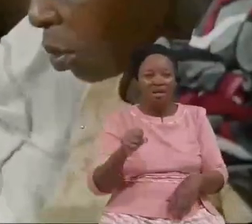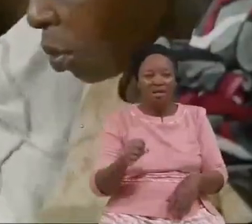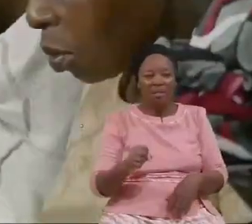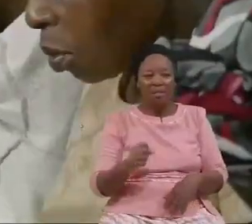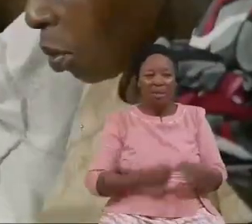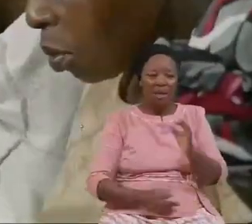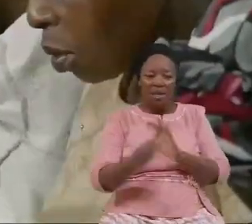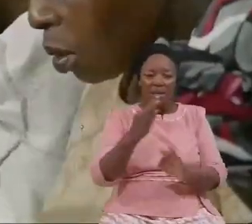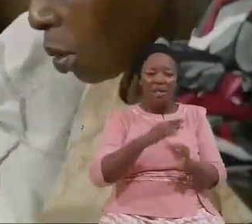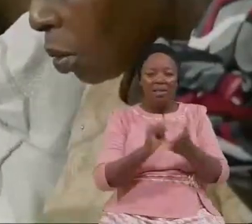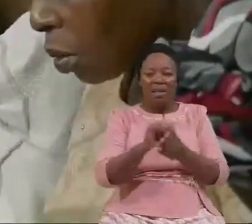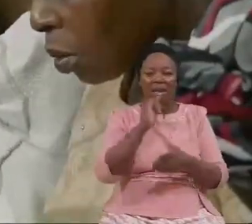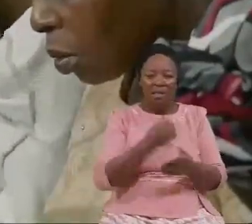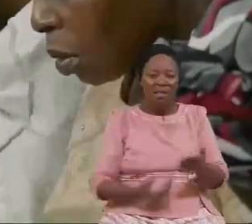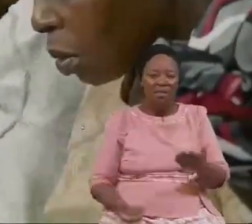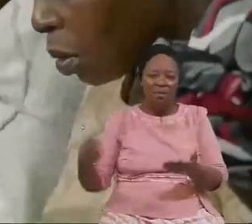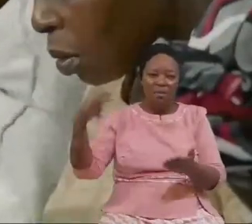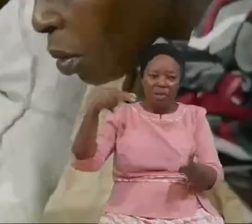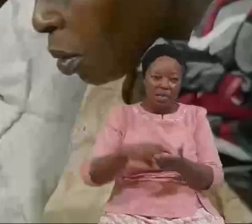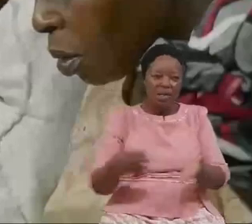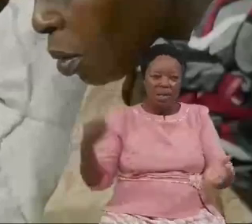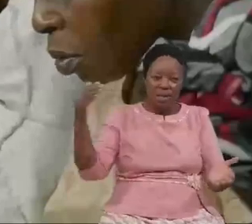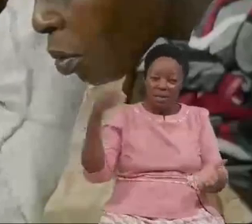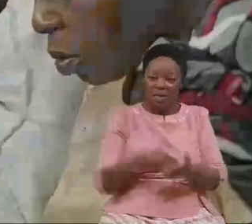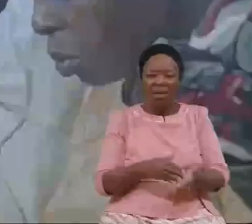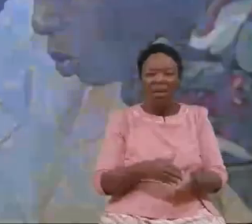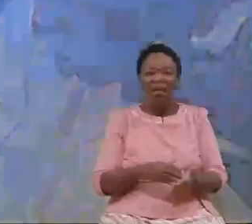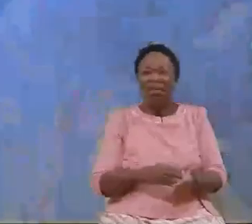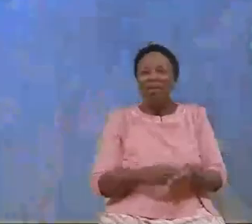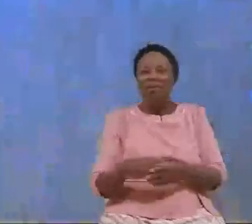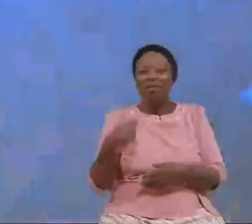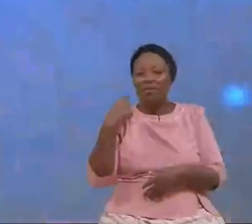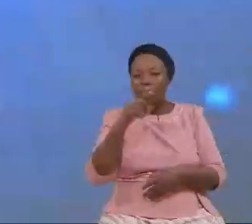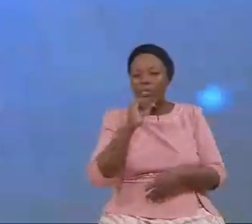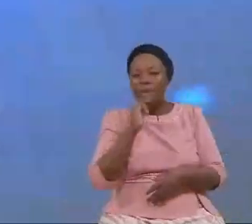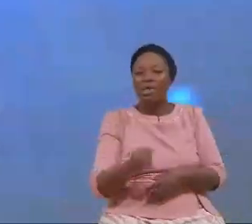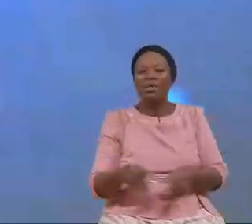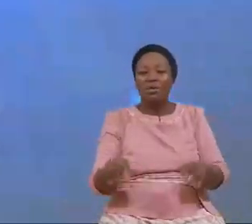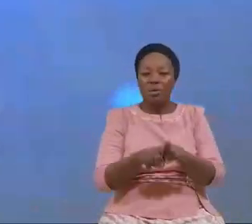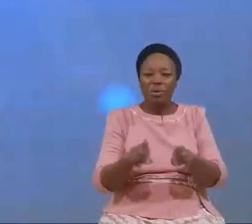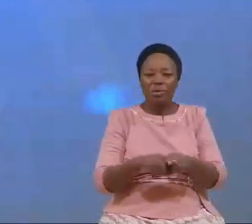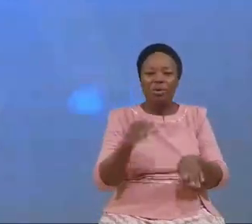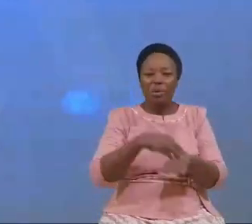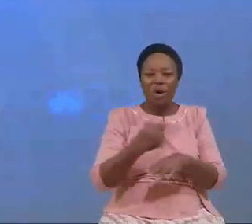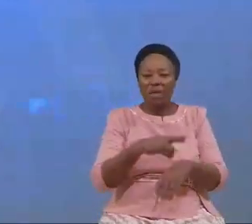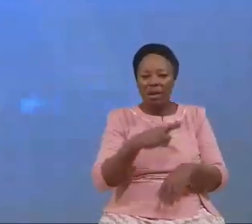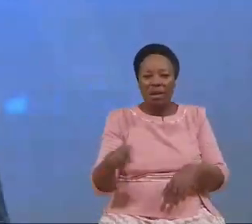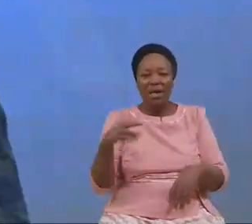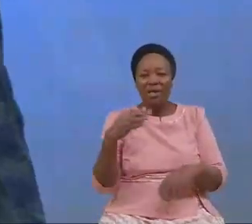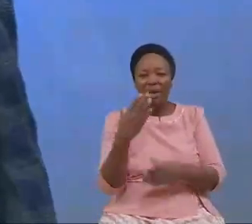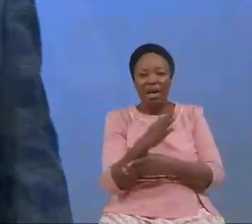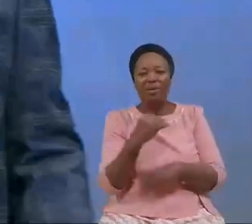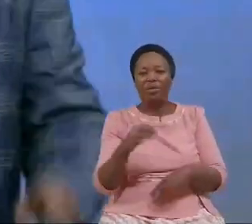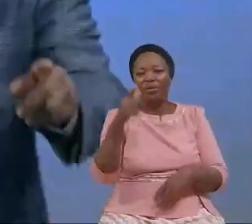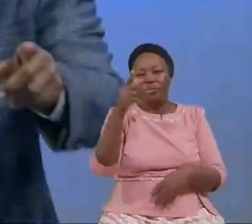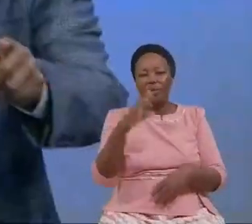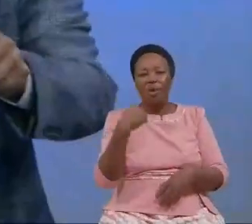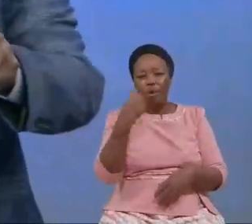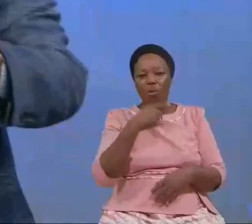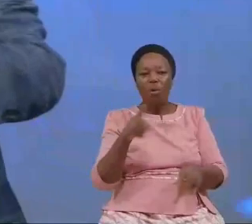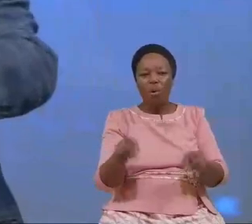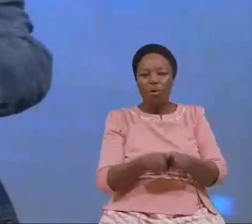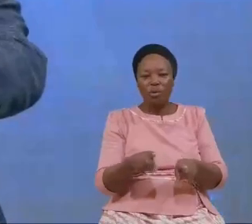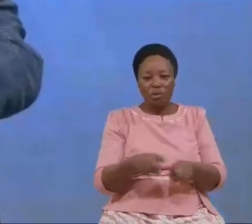il est ressuscité il est à la droite de Dieu et il intègre